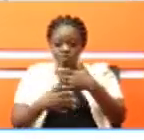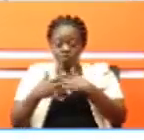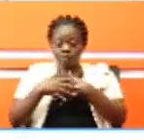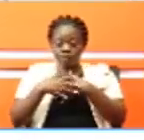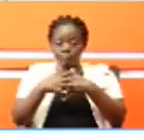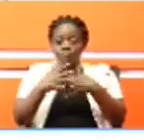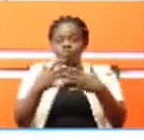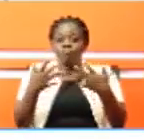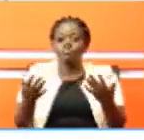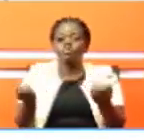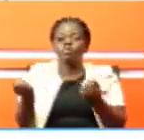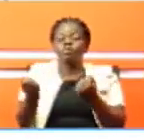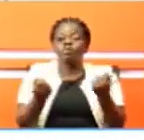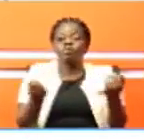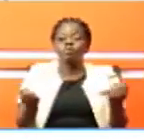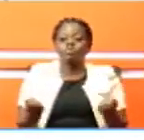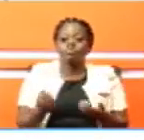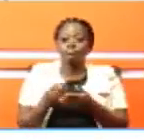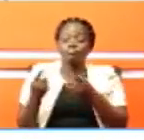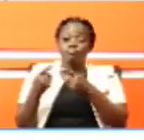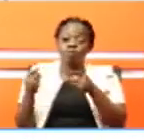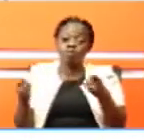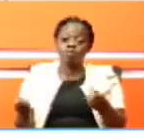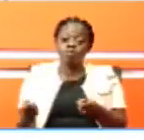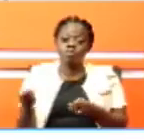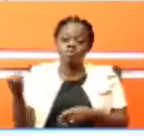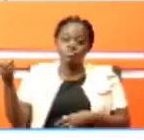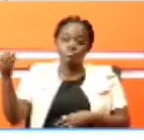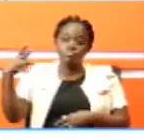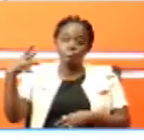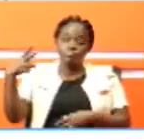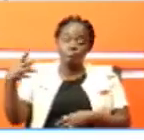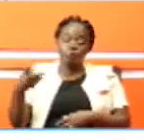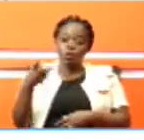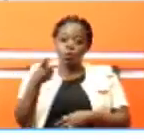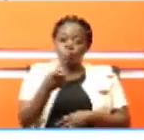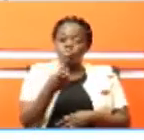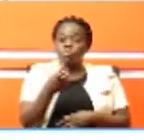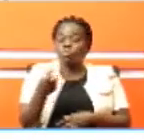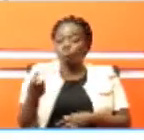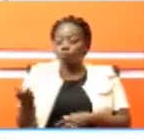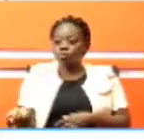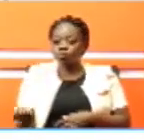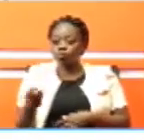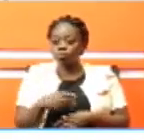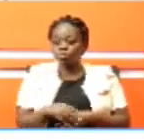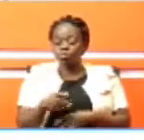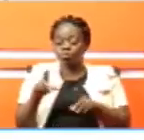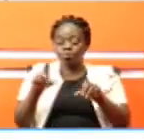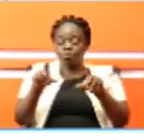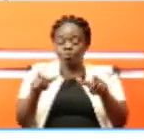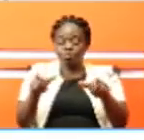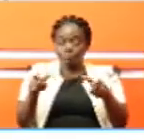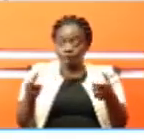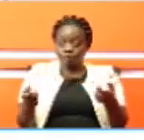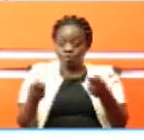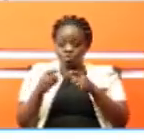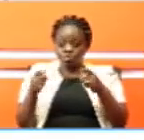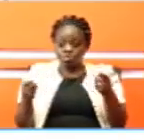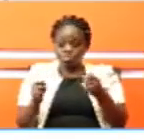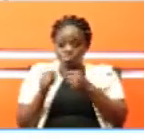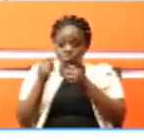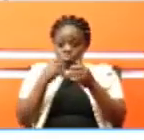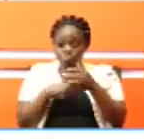kati battery eyamba okuteekako amataala eyamba okukuba engombe eyamba okuteekako zi radio naye nga bigendera